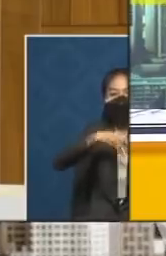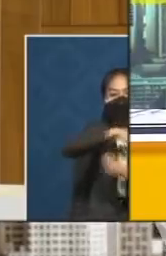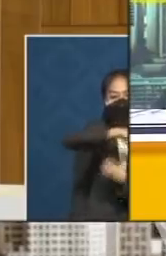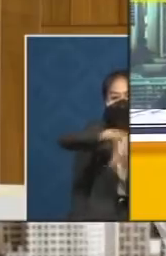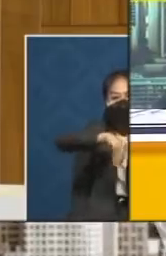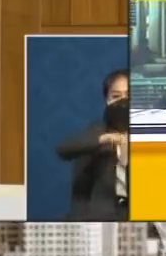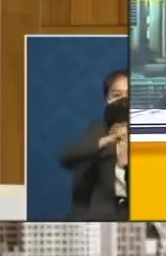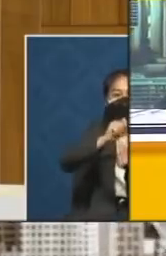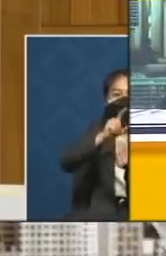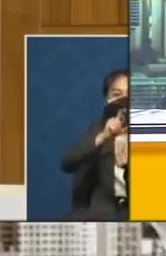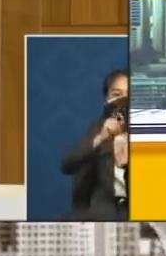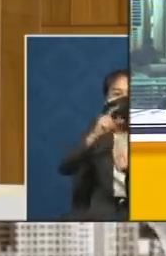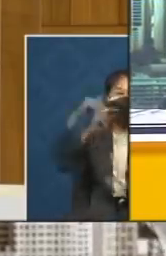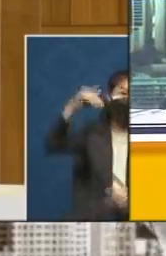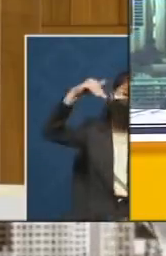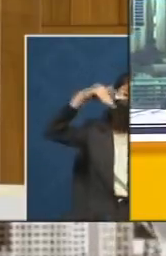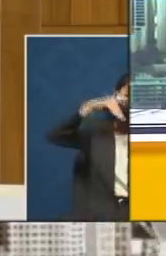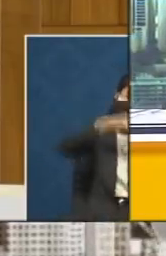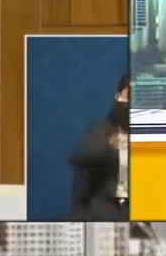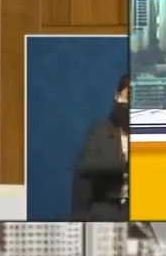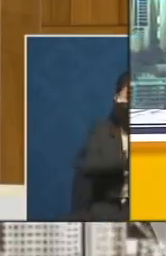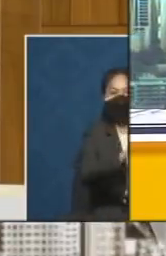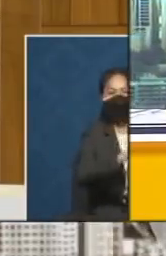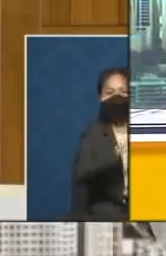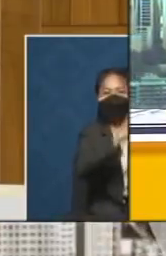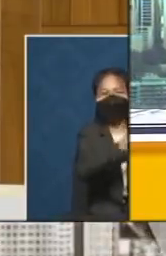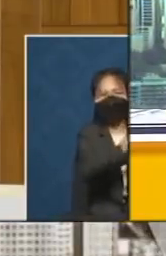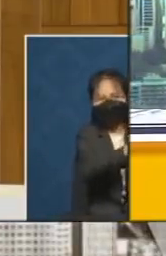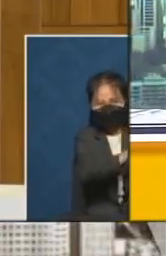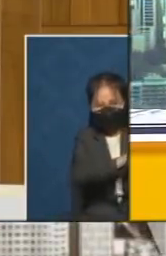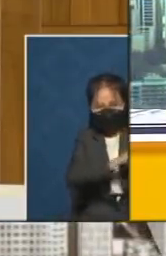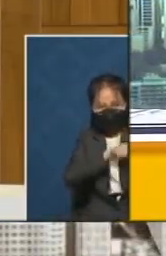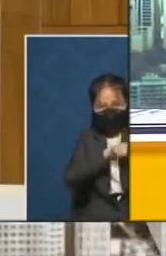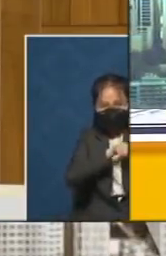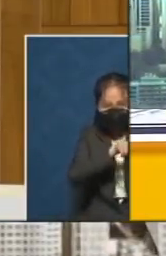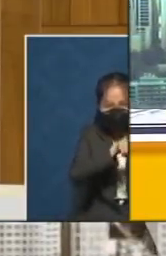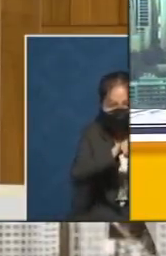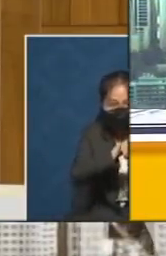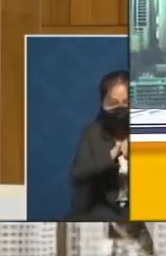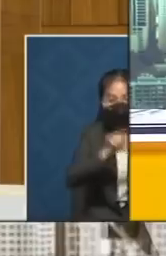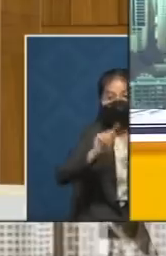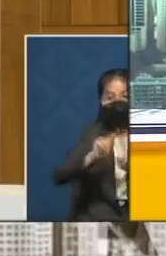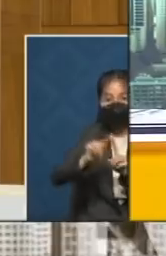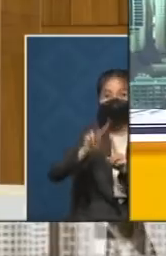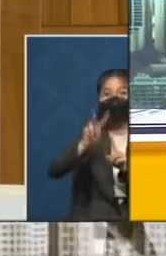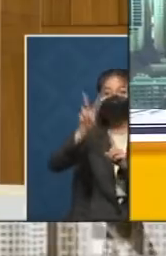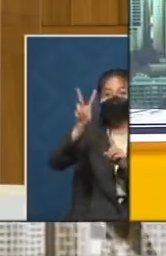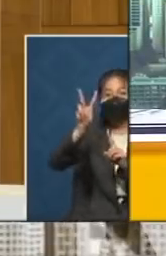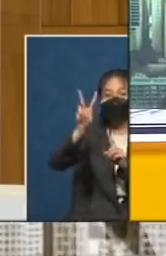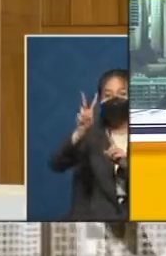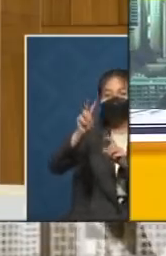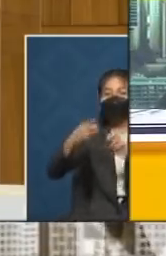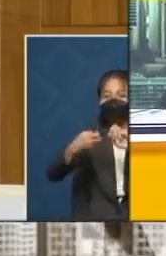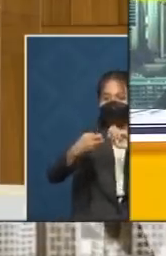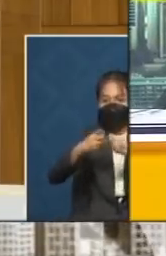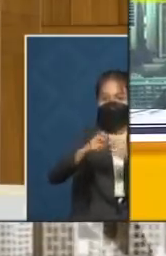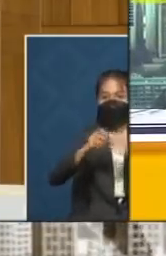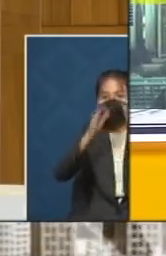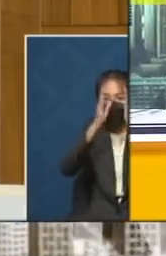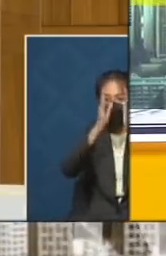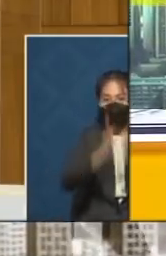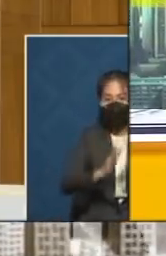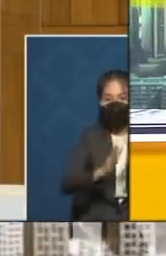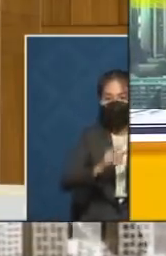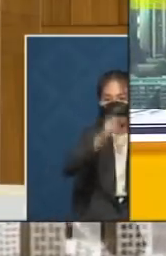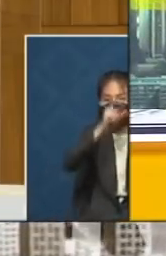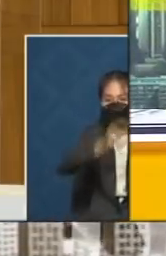ค่ะ แต่อยู่ๆวันดีคืนดีบอกว่าเฮ้ยเอาใหม่แข่งใหม ่ค่ะ เหมือนเตะฟุตบอลแพ้แล้วขอเตะใหม่หลังวัดอ่ะ มันได้หรอ ถูกไหมฮะ